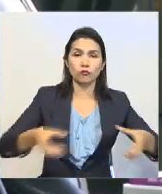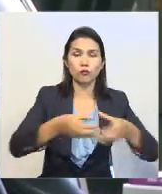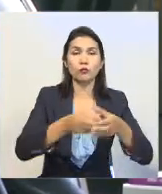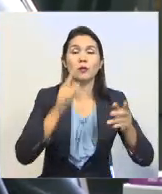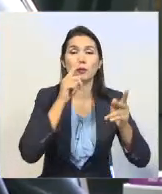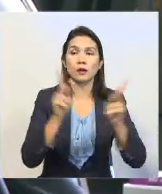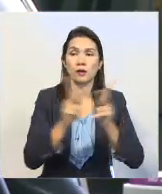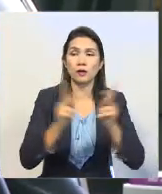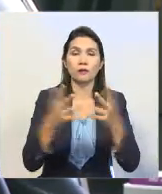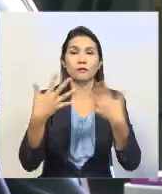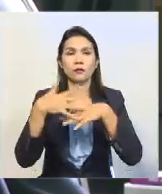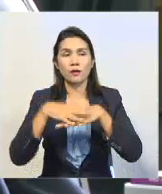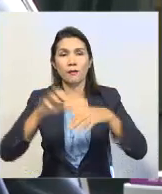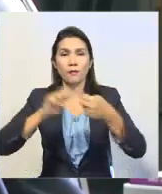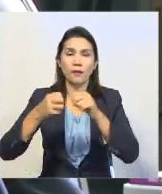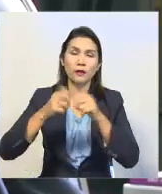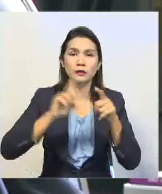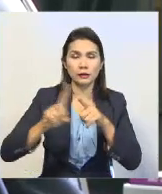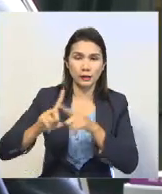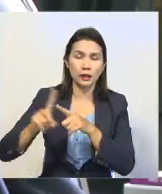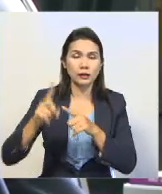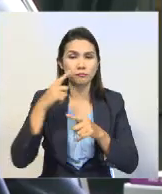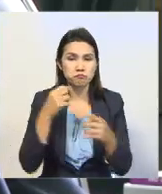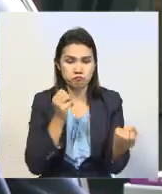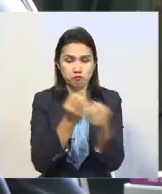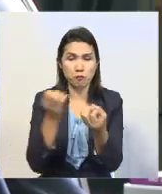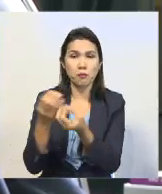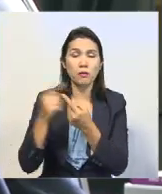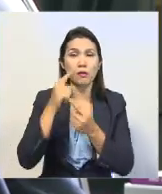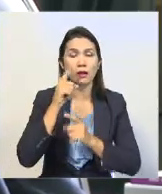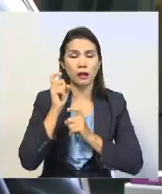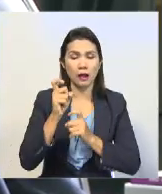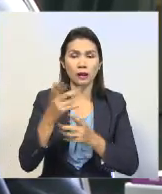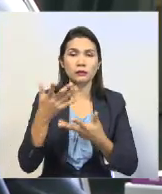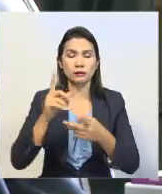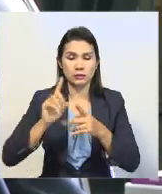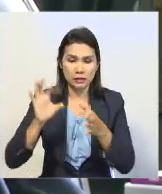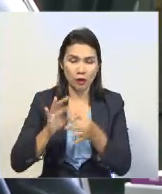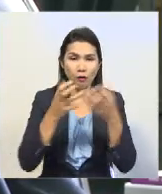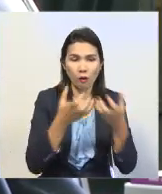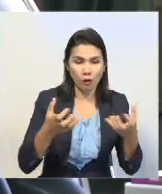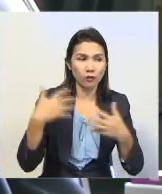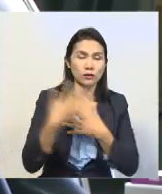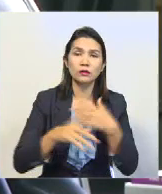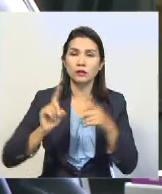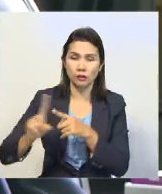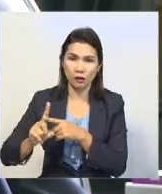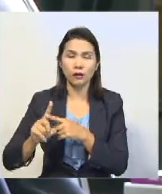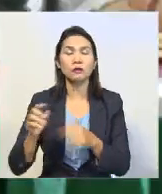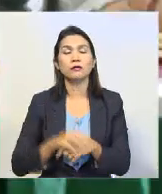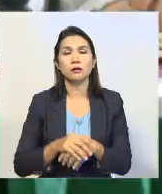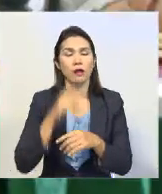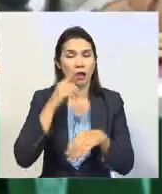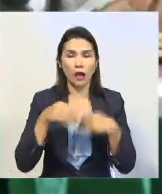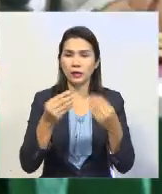านงานและแก้ไขปัญหาข่าวปลอมที่กระทบต่อความปลอดภัยในชีวิตและทรัพย์สินของประชาชนเพื่อทำหน้าที่ตรวจส